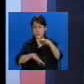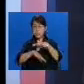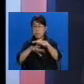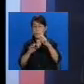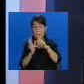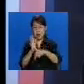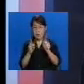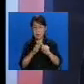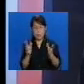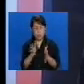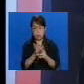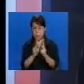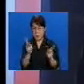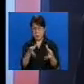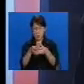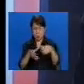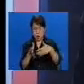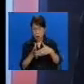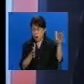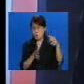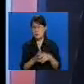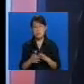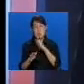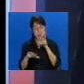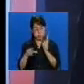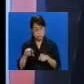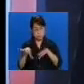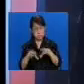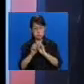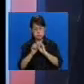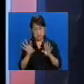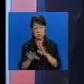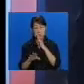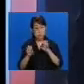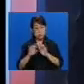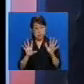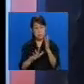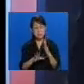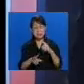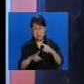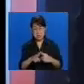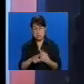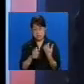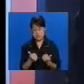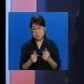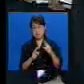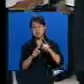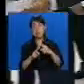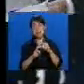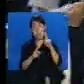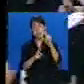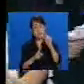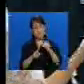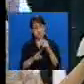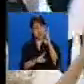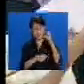การทั้งหมดหากไม่ดำเนินการให้เป็นรูปธรรมวันที่20มิถุนายนนี้จะรวมตัวสมาชิกนับล้านคนมากดดันอีกครั้งสมา